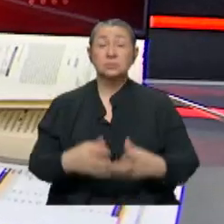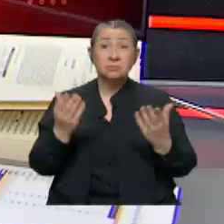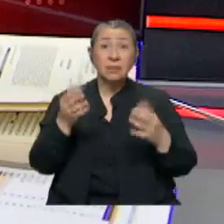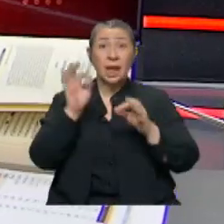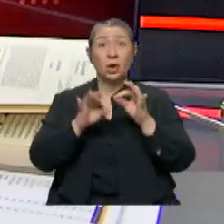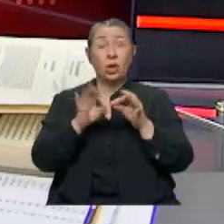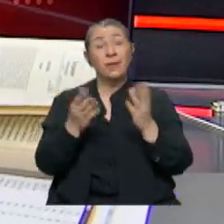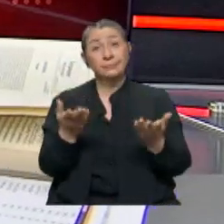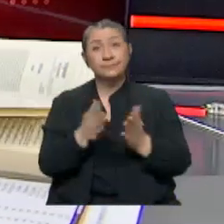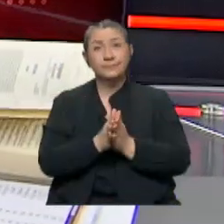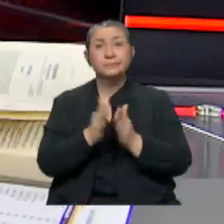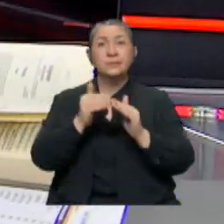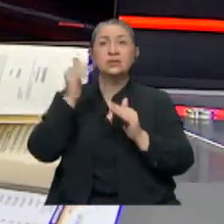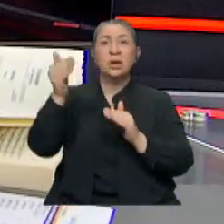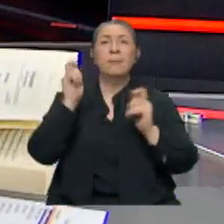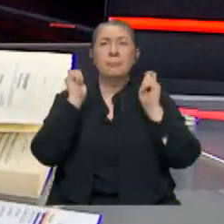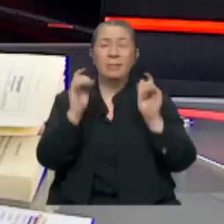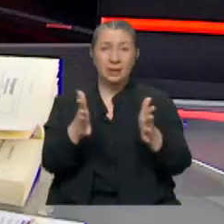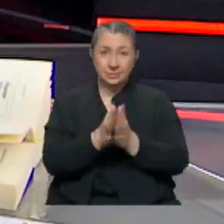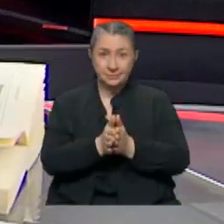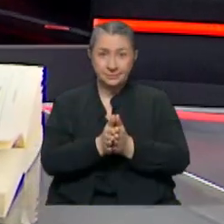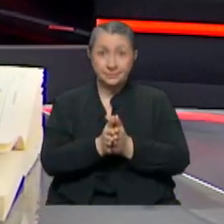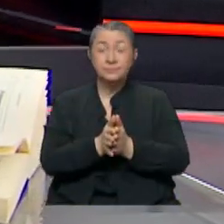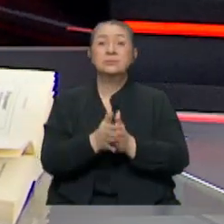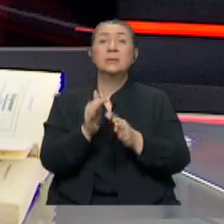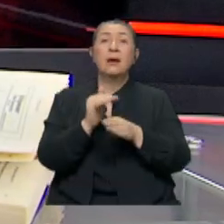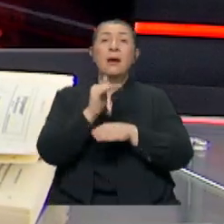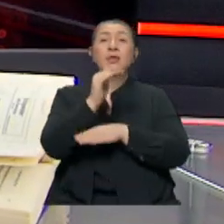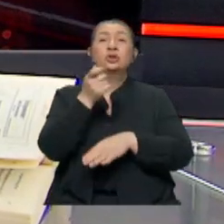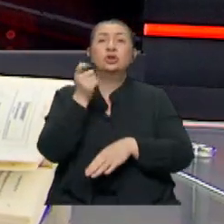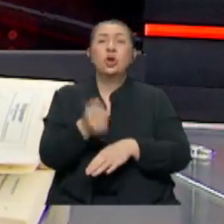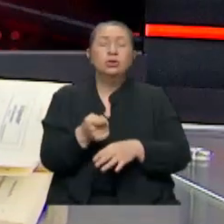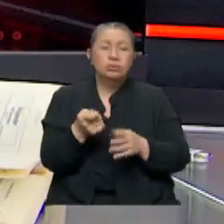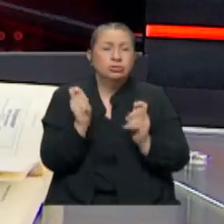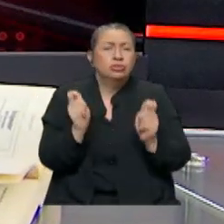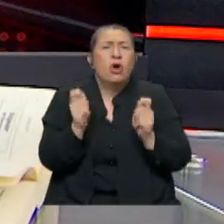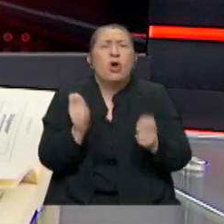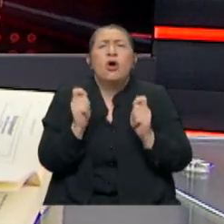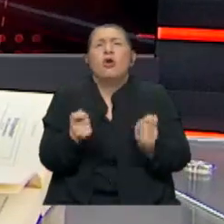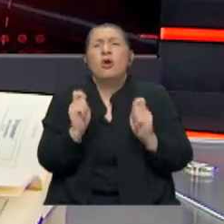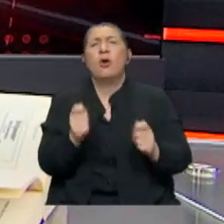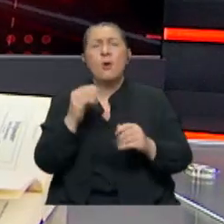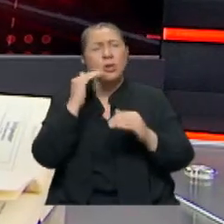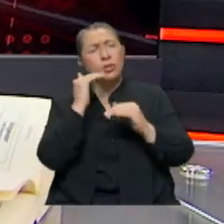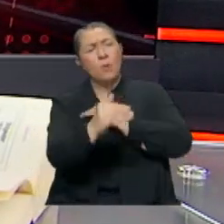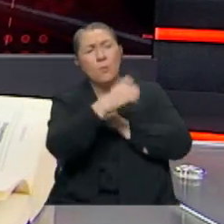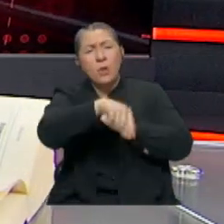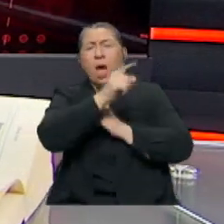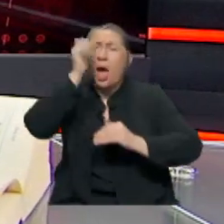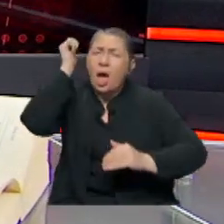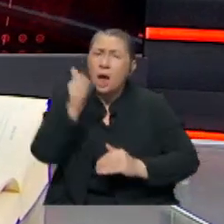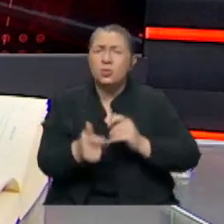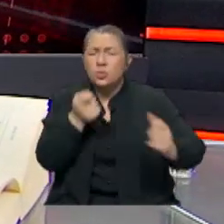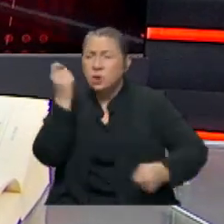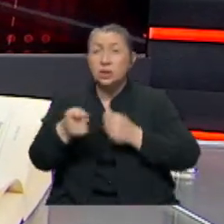Gelelim ekonomiye. Dışarıdaki pahalılık, hayatın zor şartları, memleket insanı bunlarla her gün